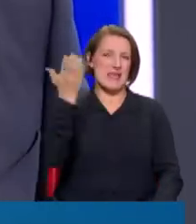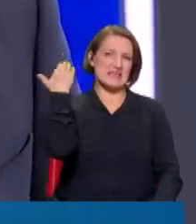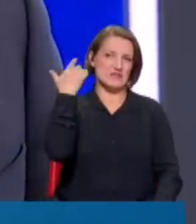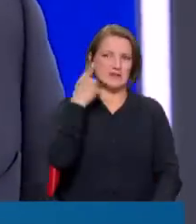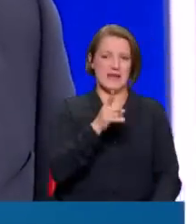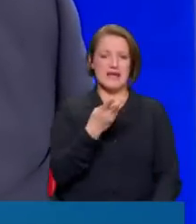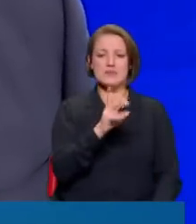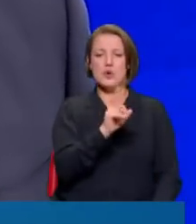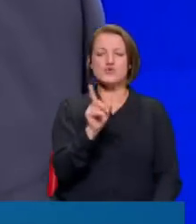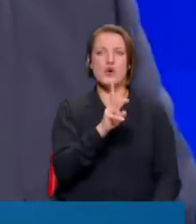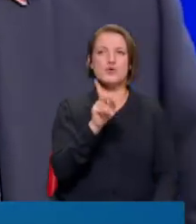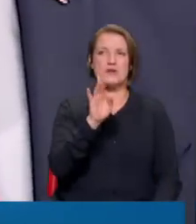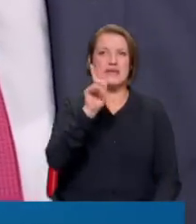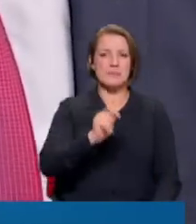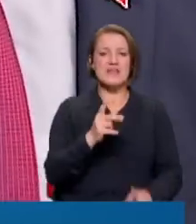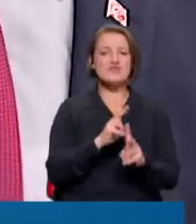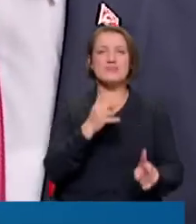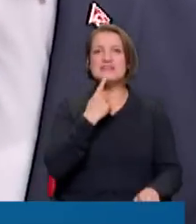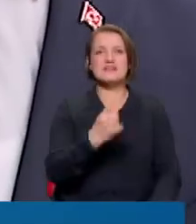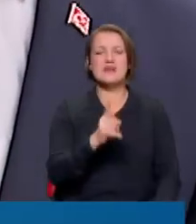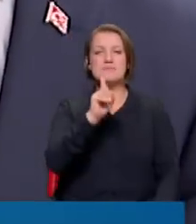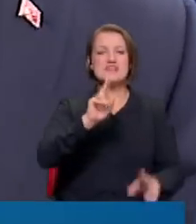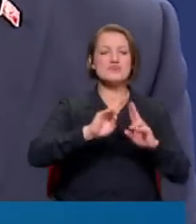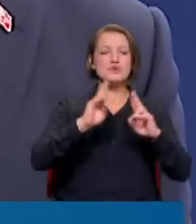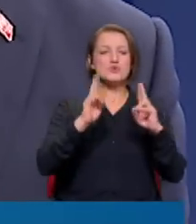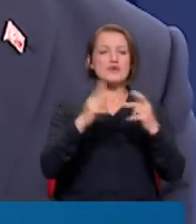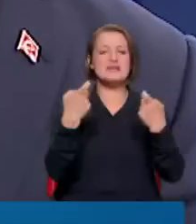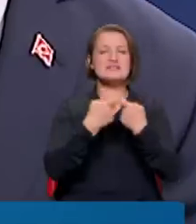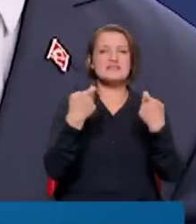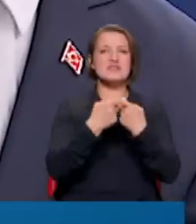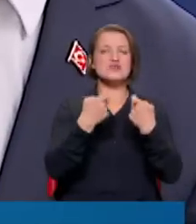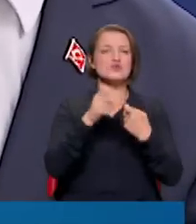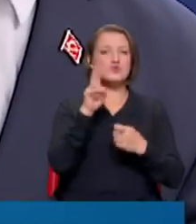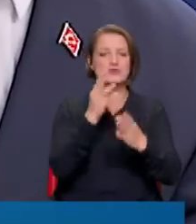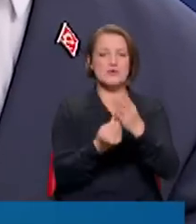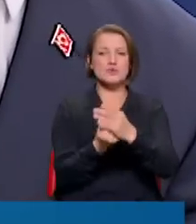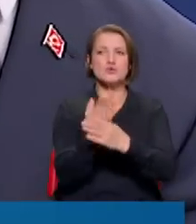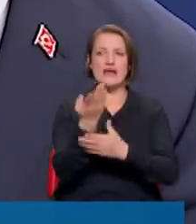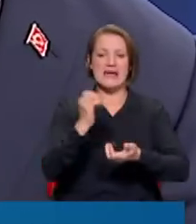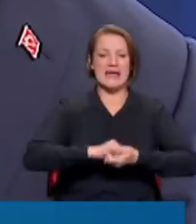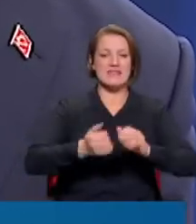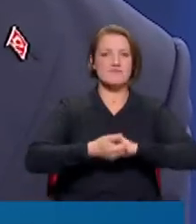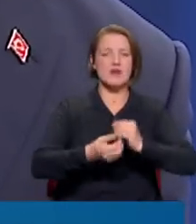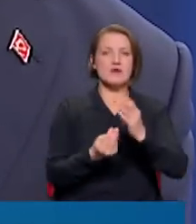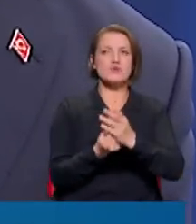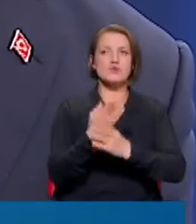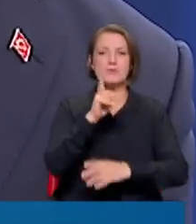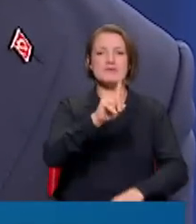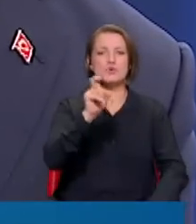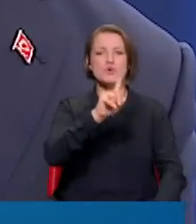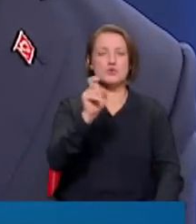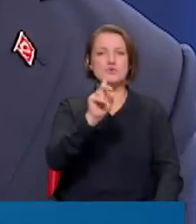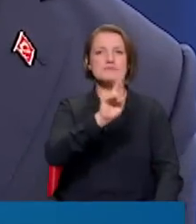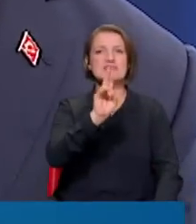2014'te verdiği yaptığı açıklamada dedi ki I Dünya Savaşı sonunda kurulan Eee ittifaklarla kurulan 1919